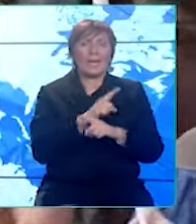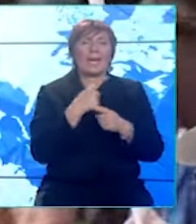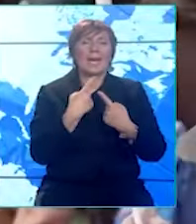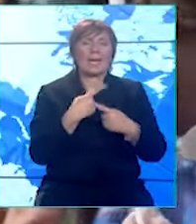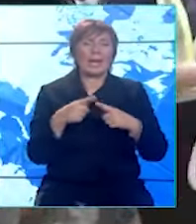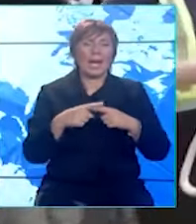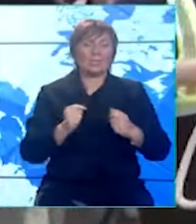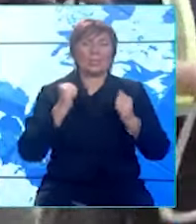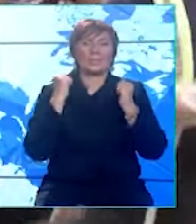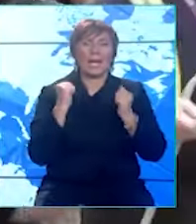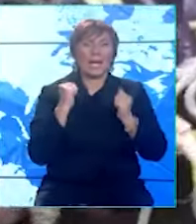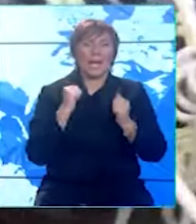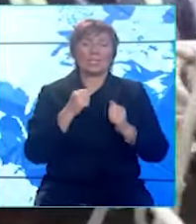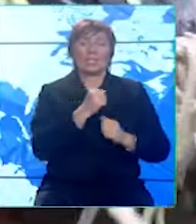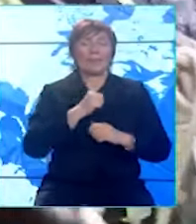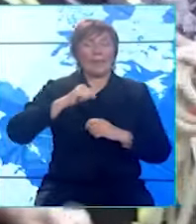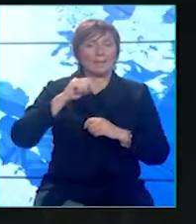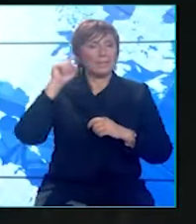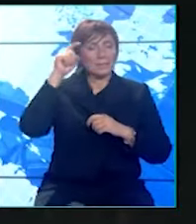Razloga za jačanje desnice ne manjka.